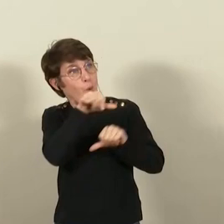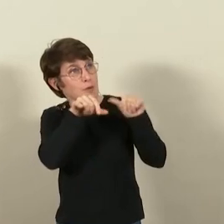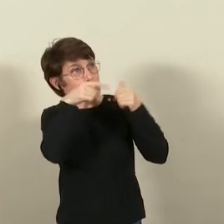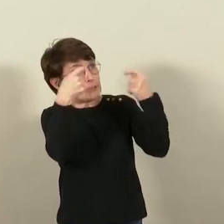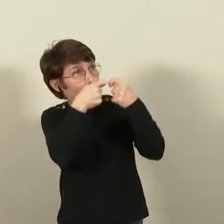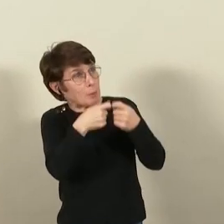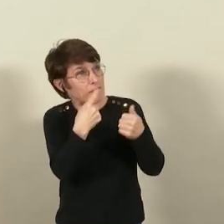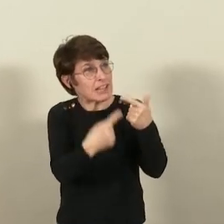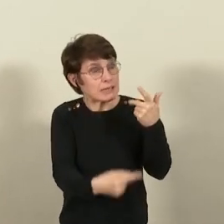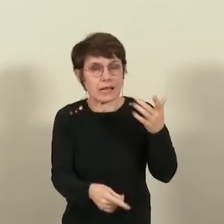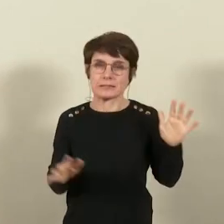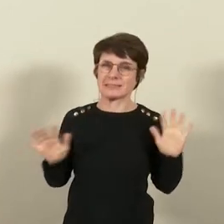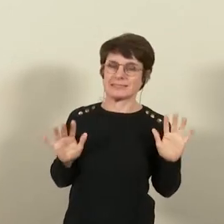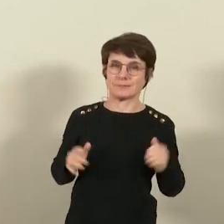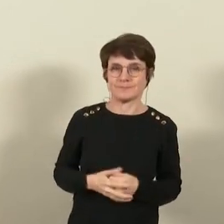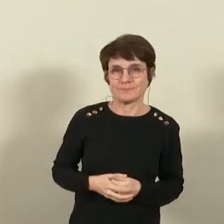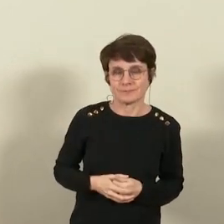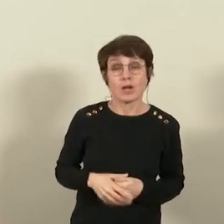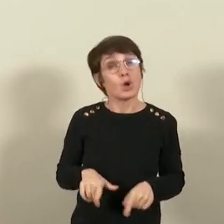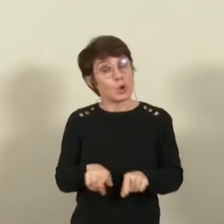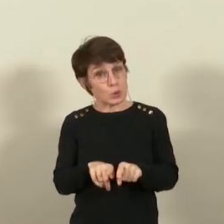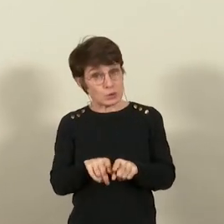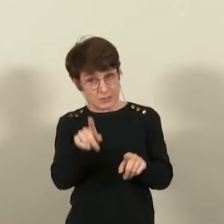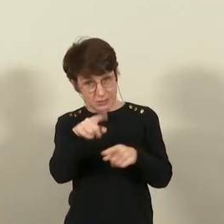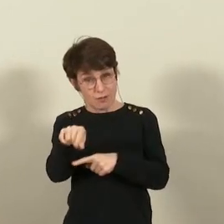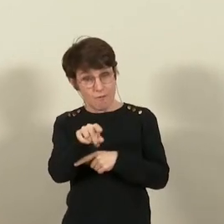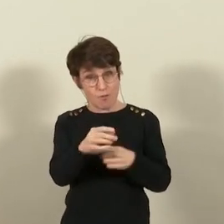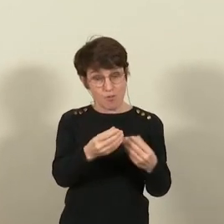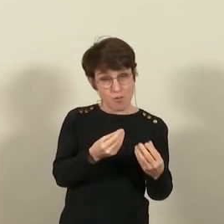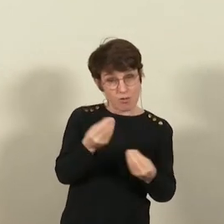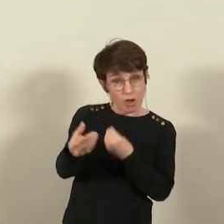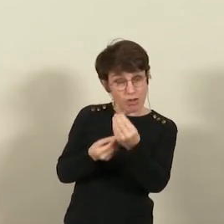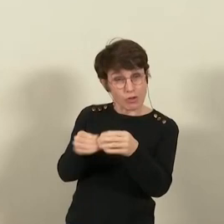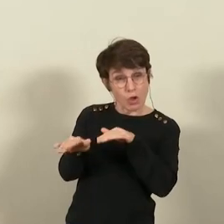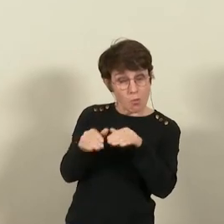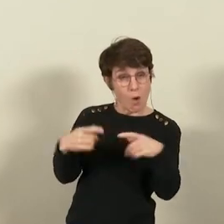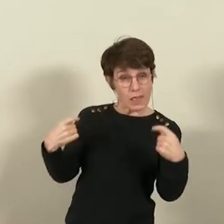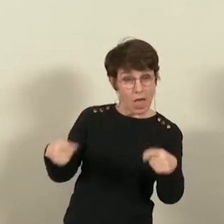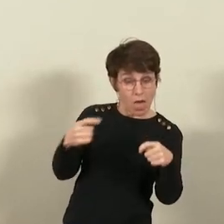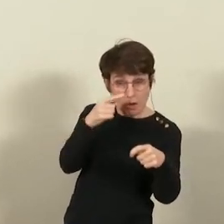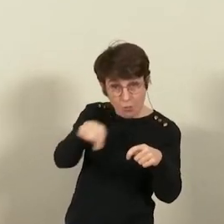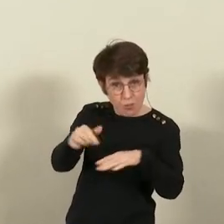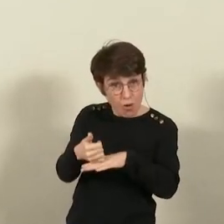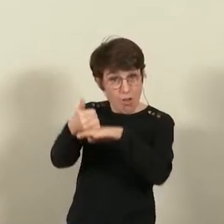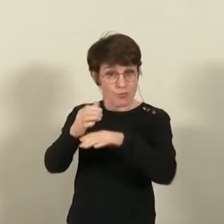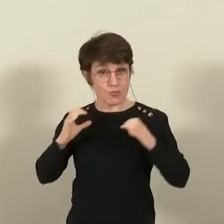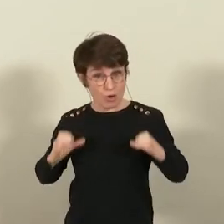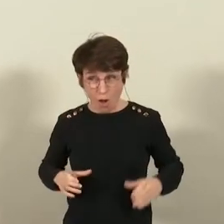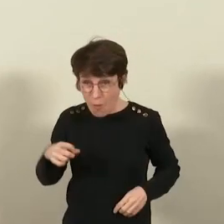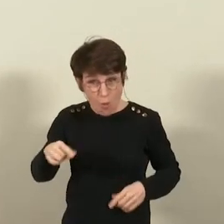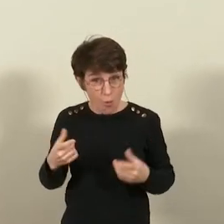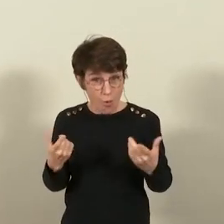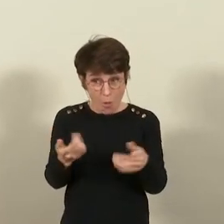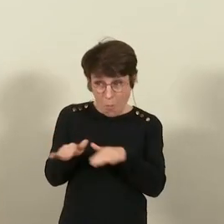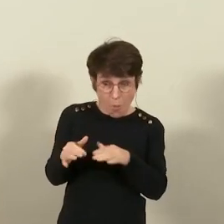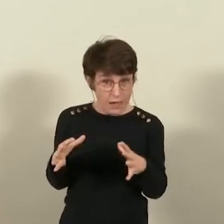condition vous ne donnez pas beaucoup de moyens non plus aux dirigeants de club de pouvoir avec les peu de moyens qu'ils ont de pouvoir